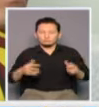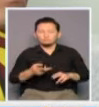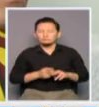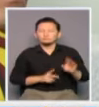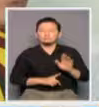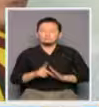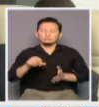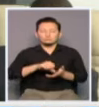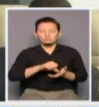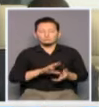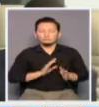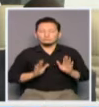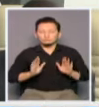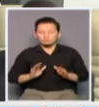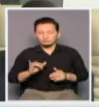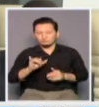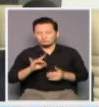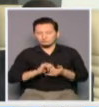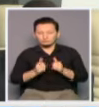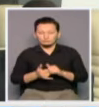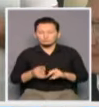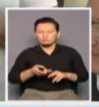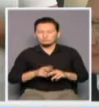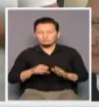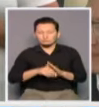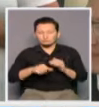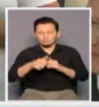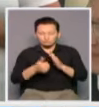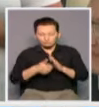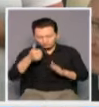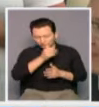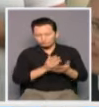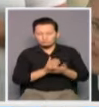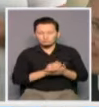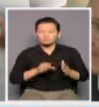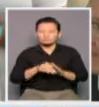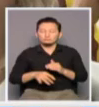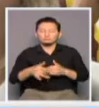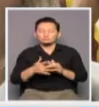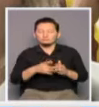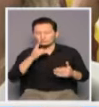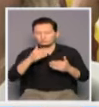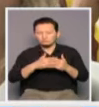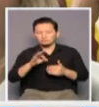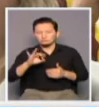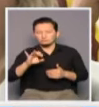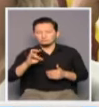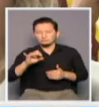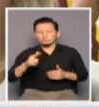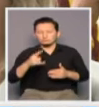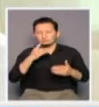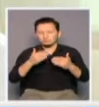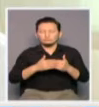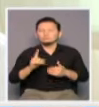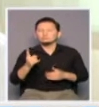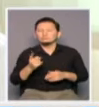экспедиции принимали участие только уральцы, то за последние 16 лет это мероприятие проходит в тесном контакте с Оренбургской губернией. Потому